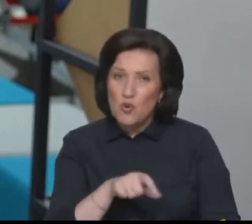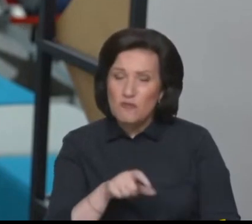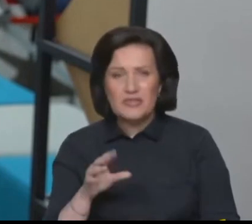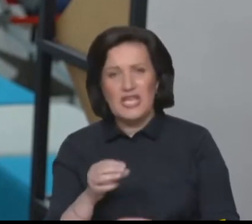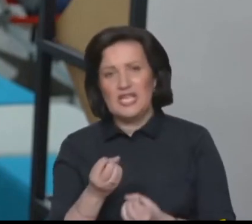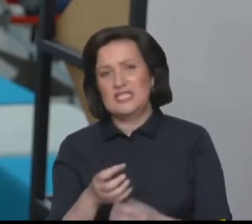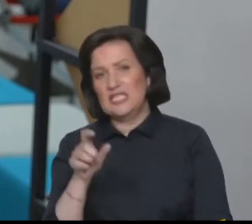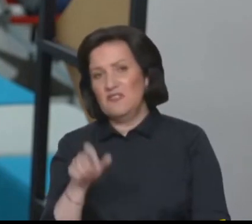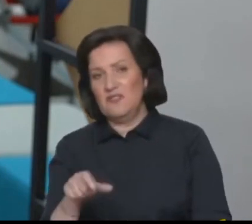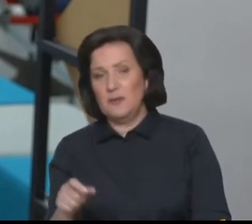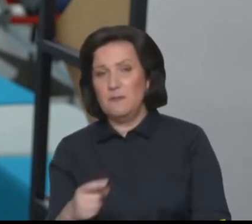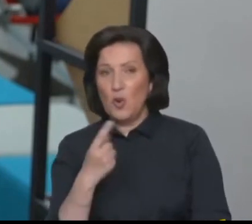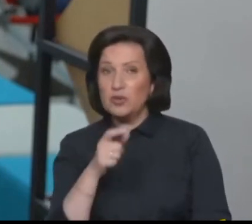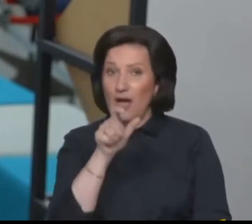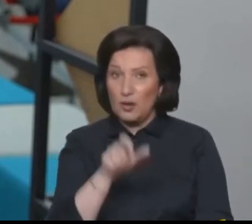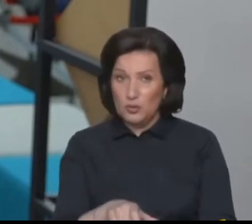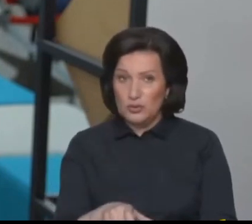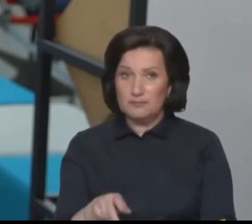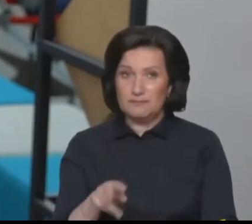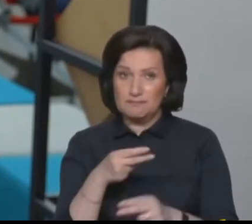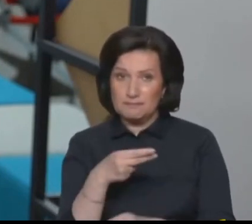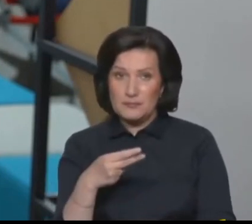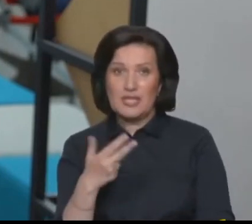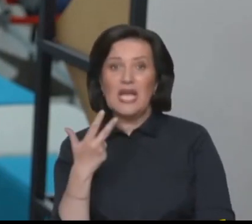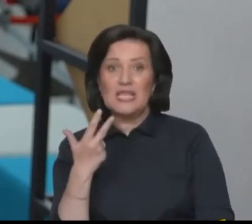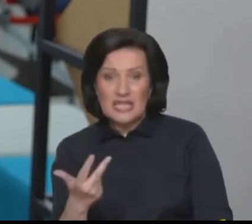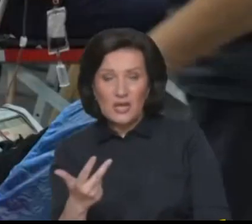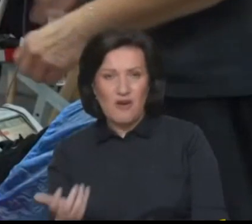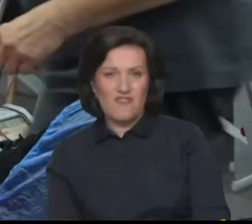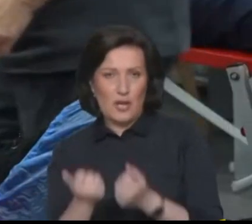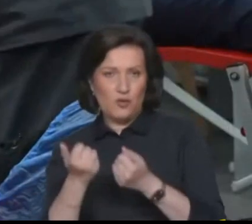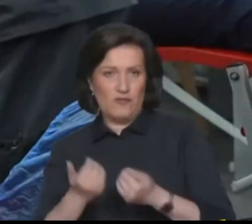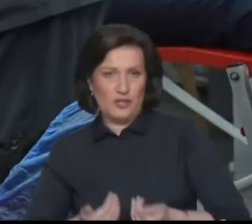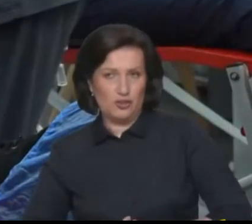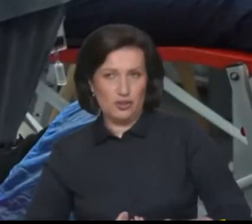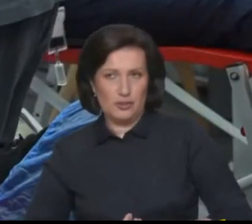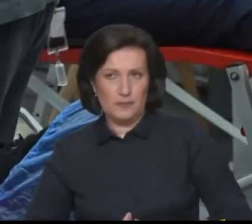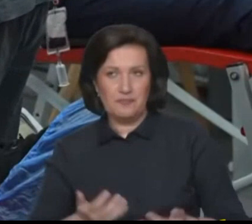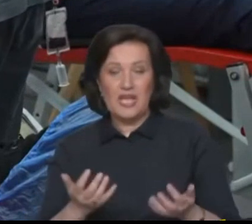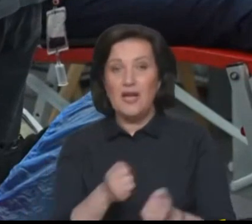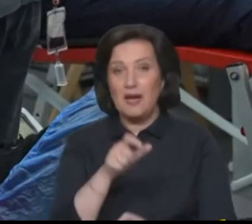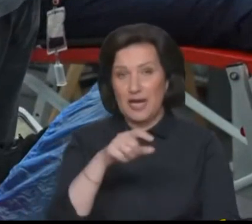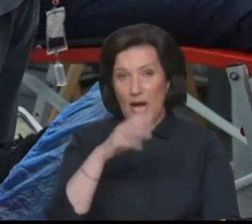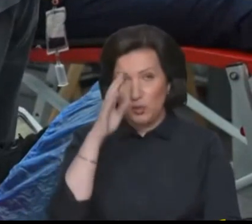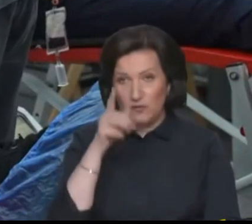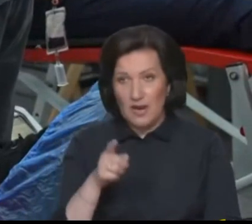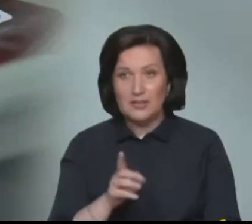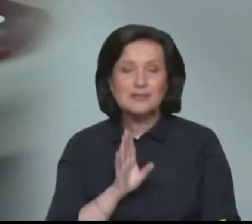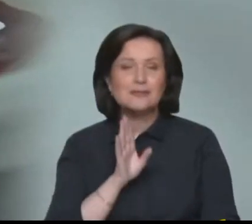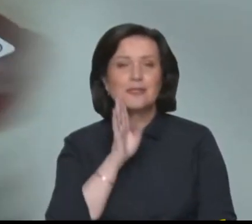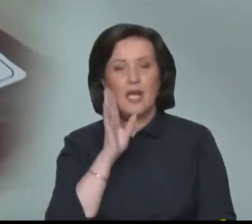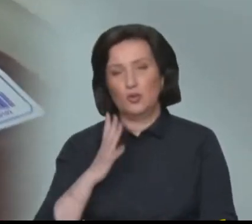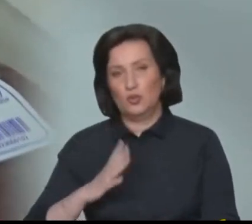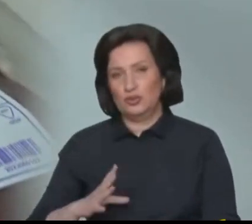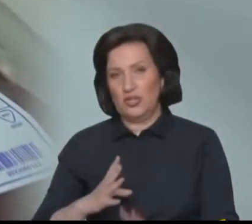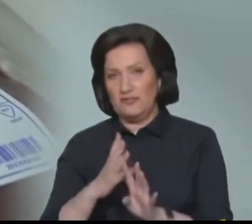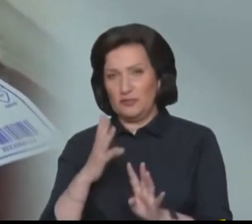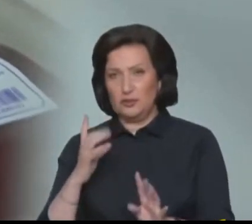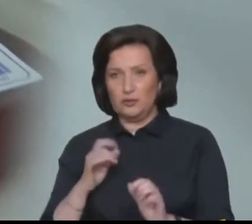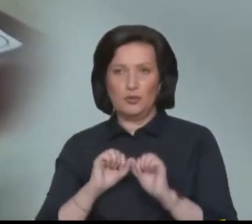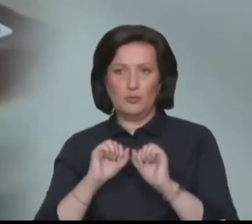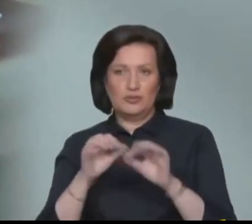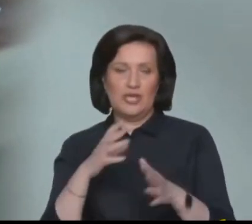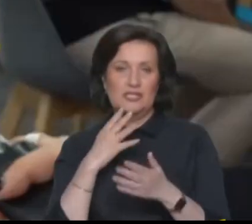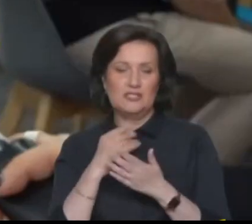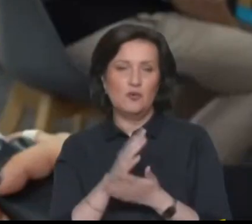і цивільним. Адже одна людина дорівнює трьом врятованим життям. Рятувальник Олександр Пузій з самого ранку чекає в черзі, щоб